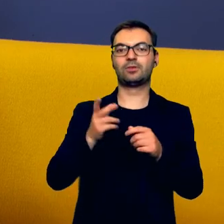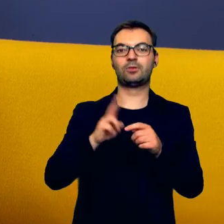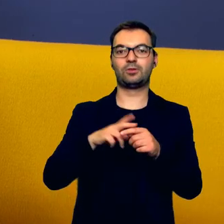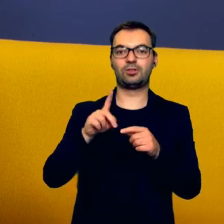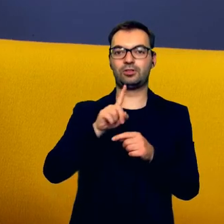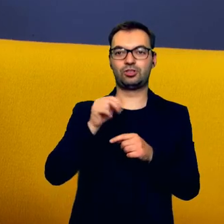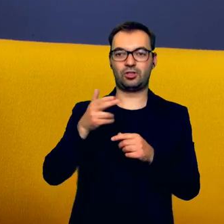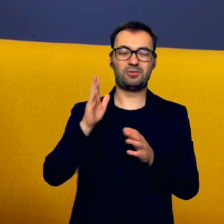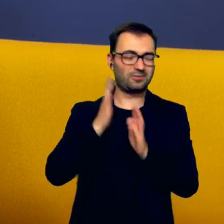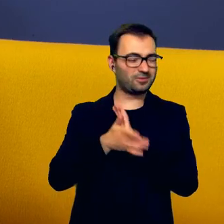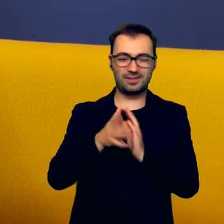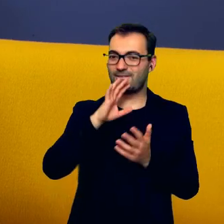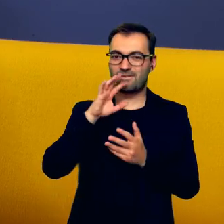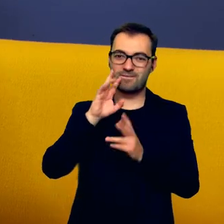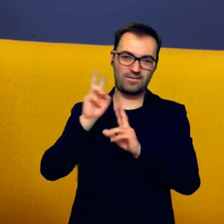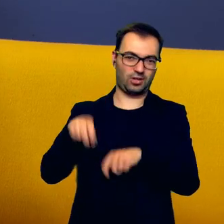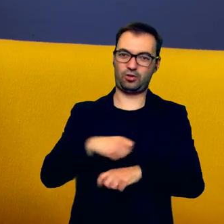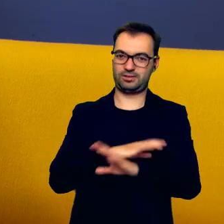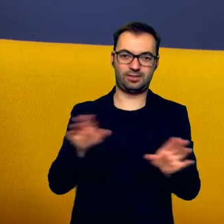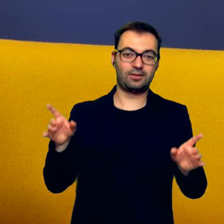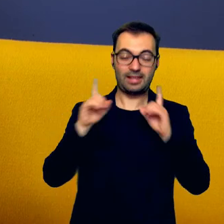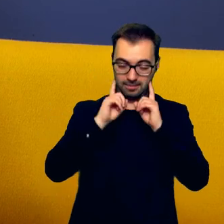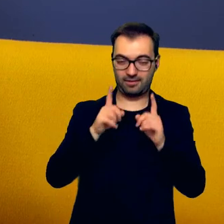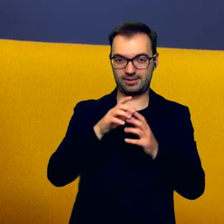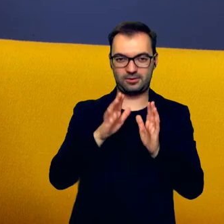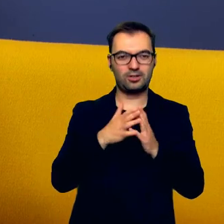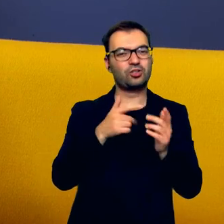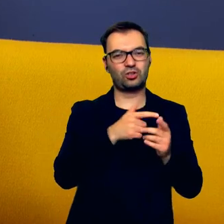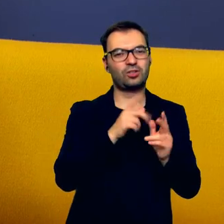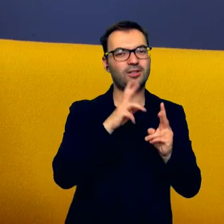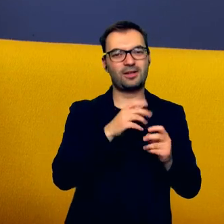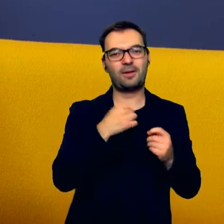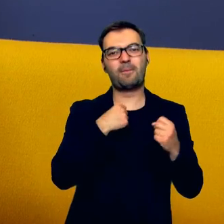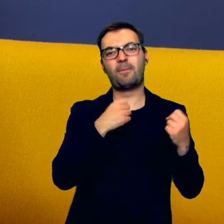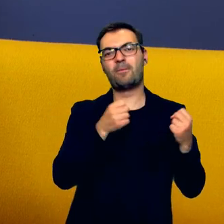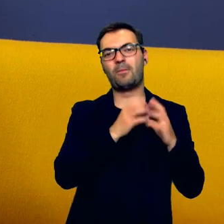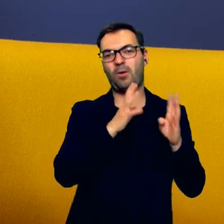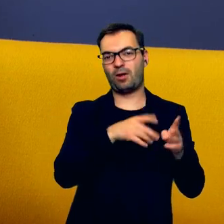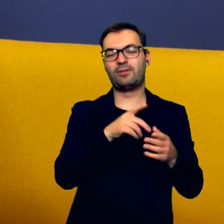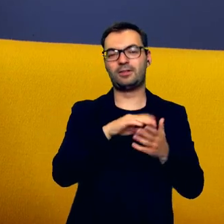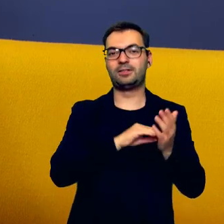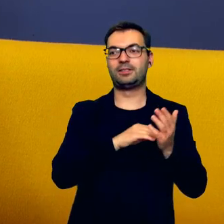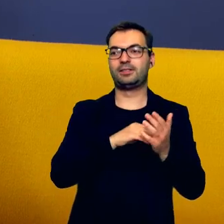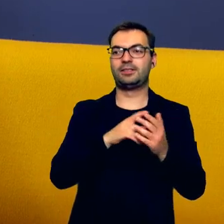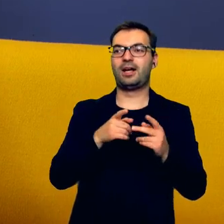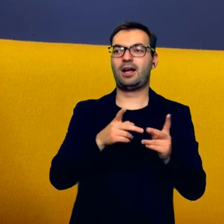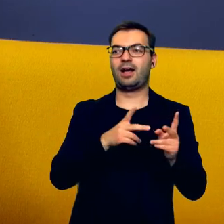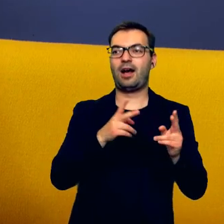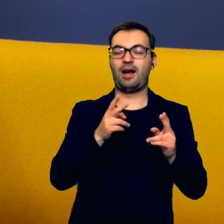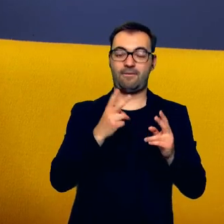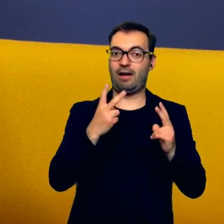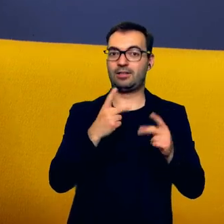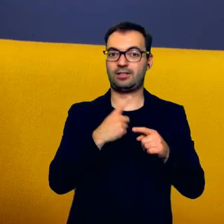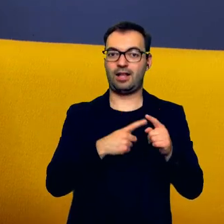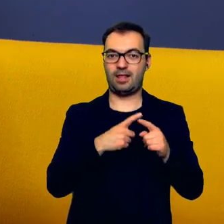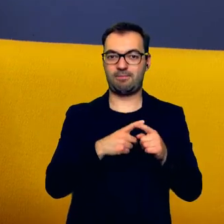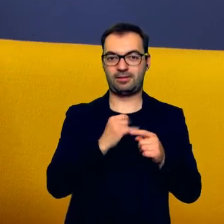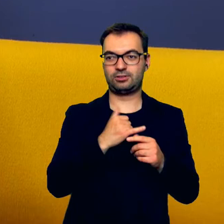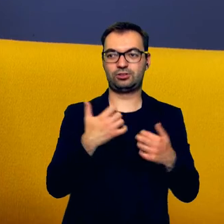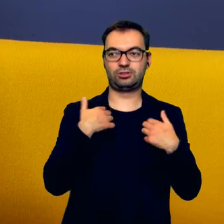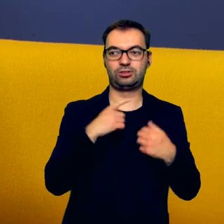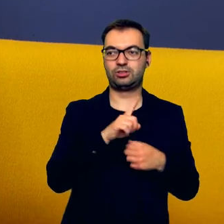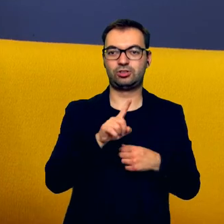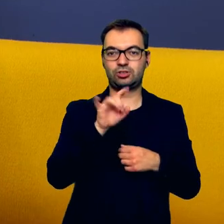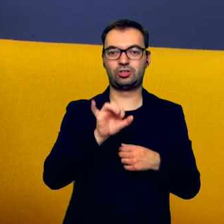którą Żychoń po prostu wykorzystał w rzeczywistości, bo o tym wyraźnie książka Brzezińskiego mówi. To jest jeden z epizodów, ale bardzo ważnych epizodów w